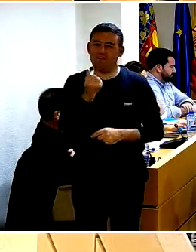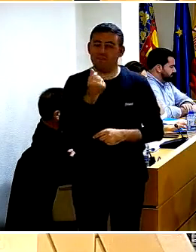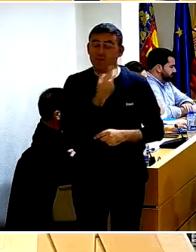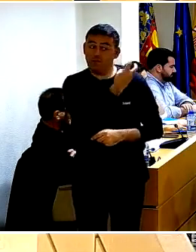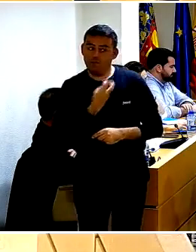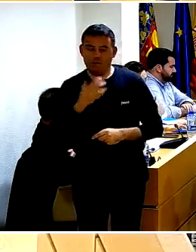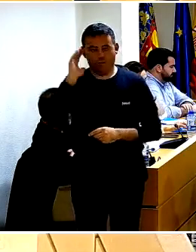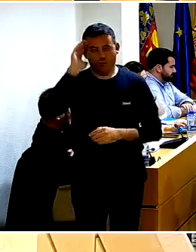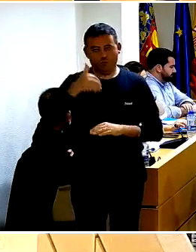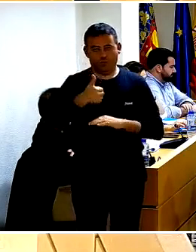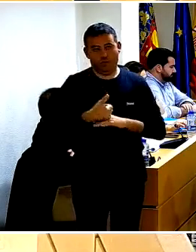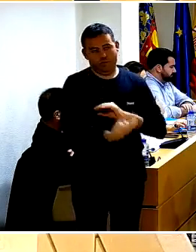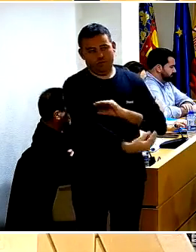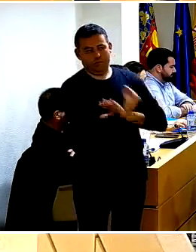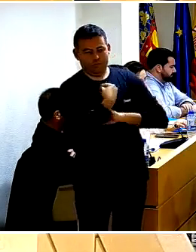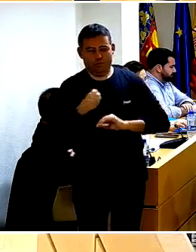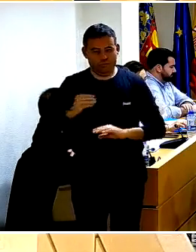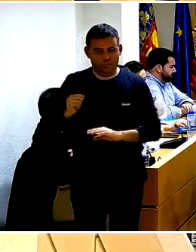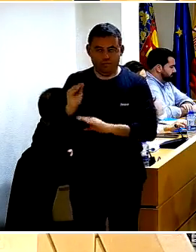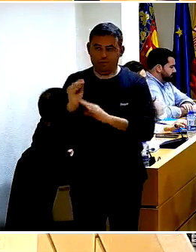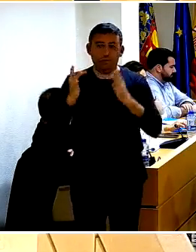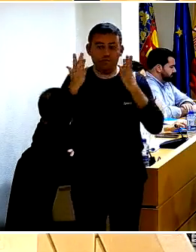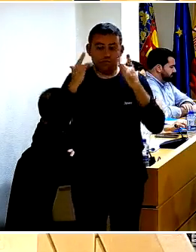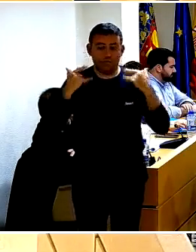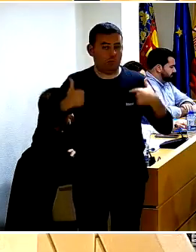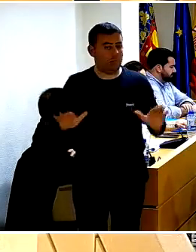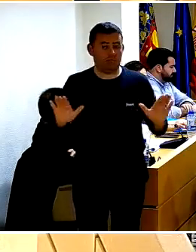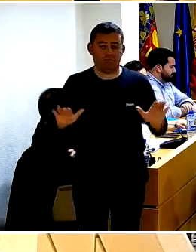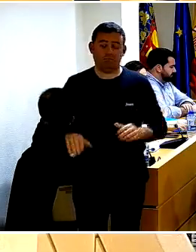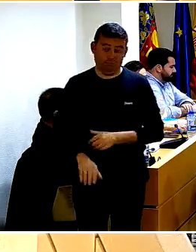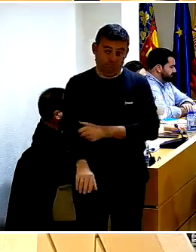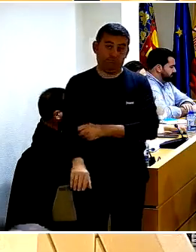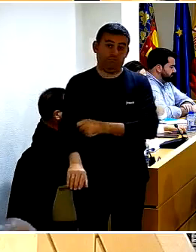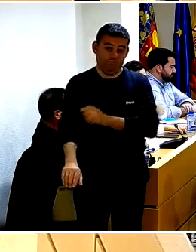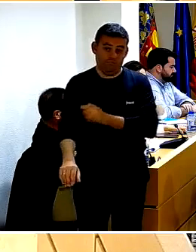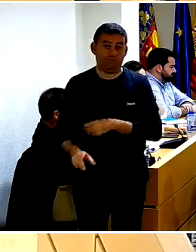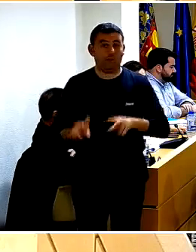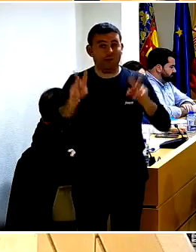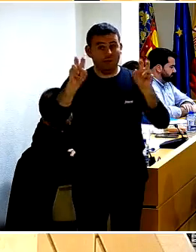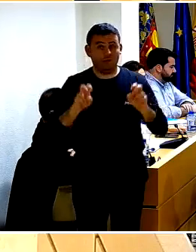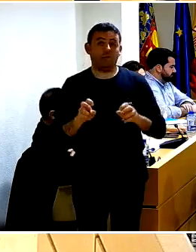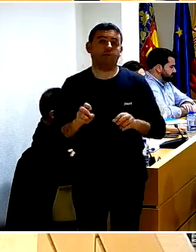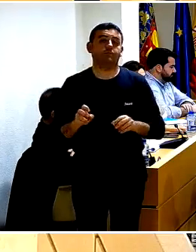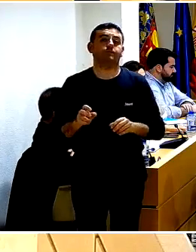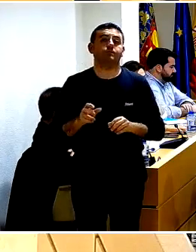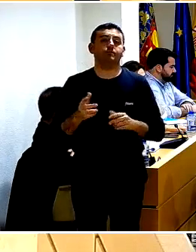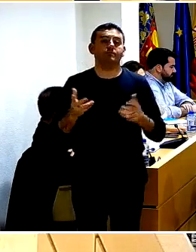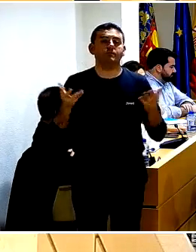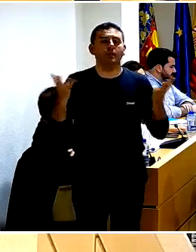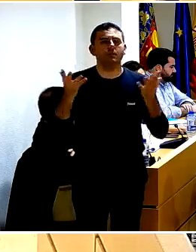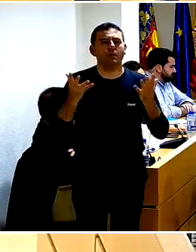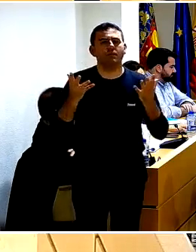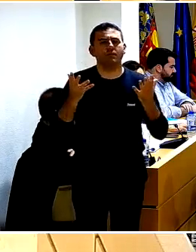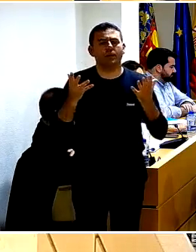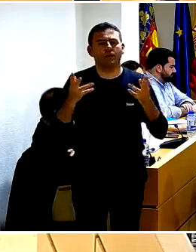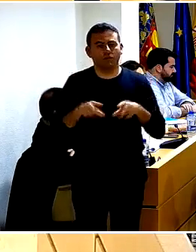tenia, i això sí que són en dades de la liquidació, dedicava a emergència social 300.000 euros i acabava l'exercici no